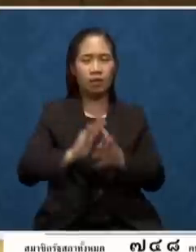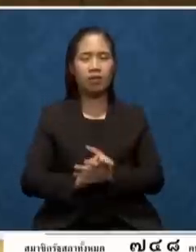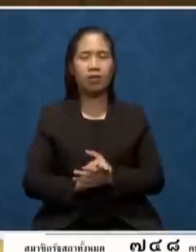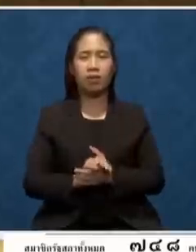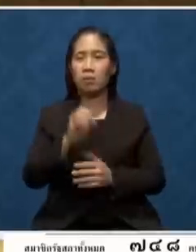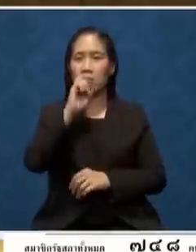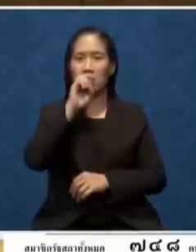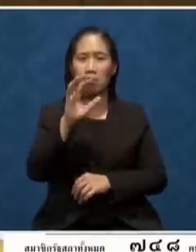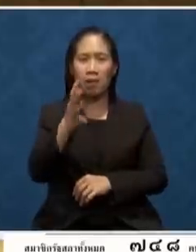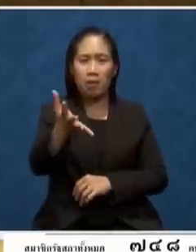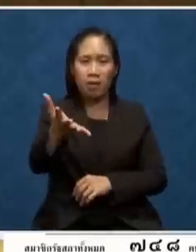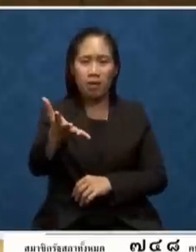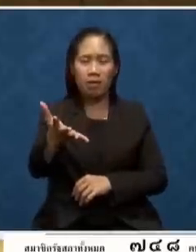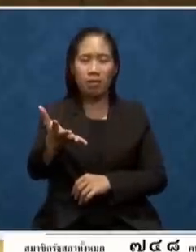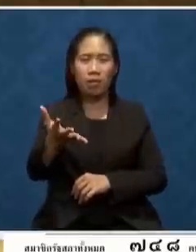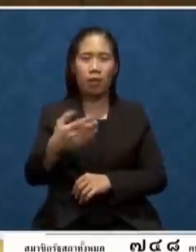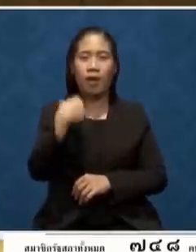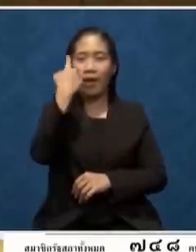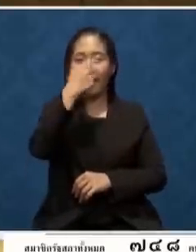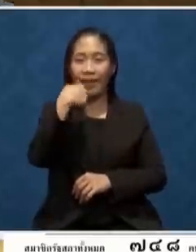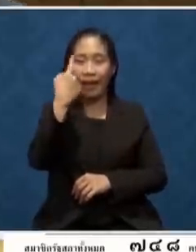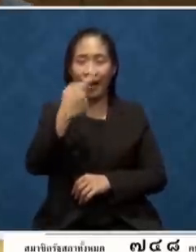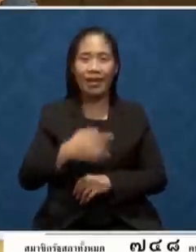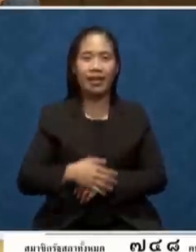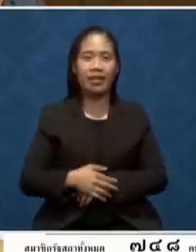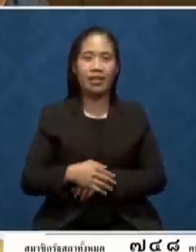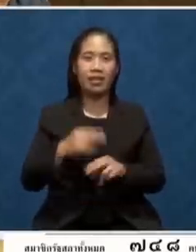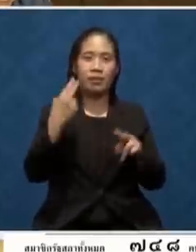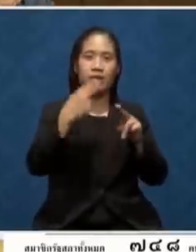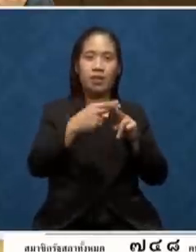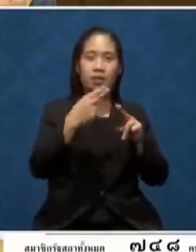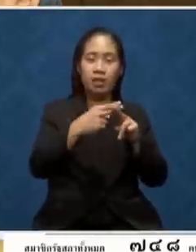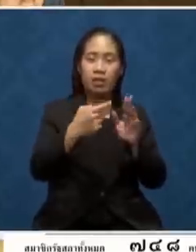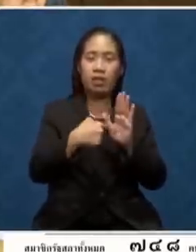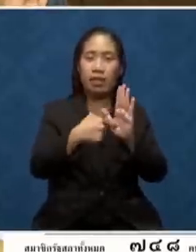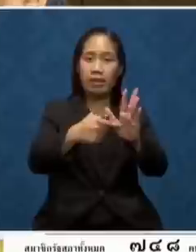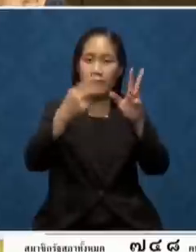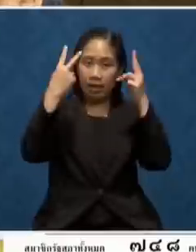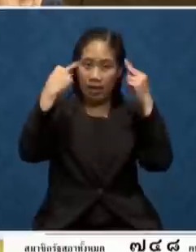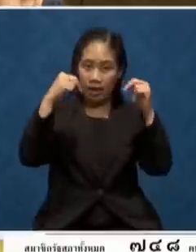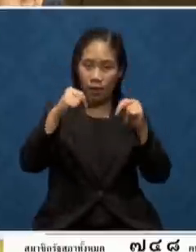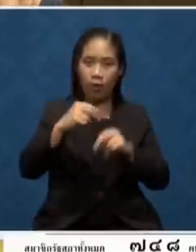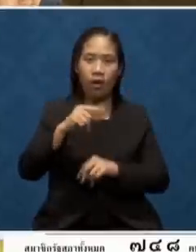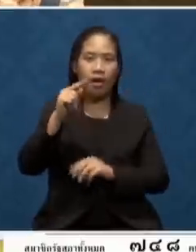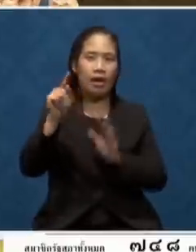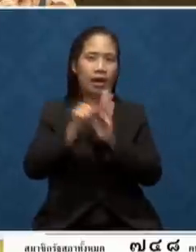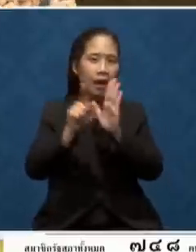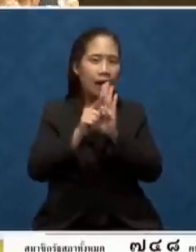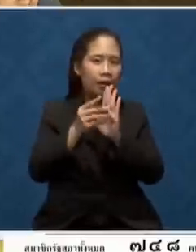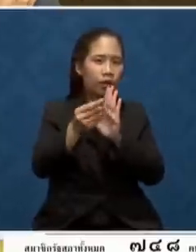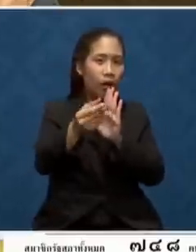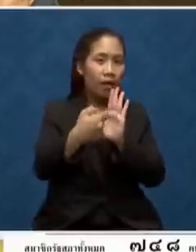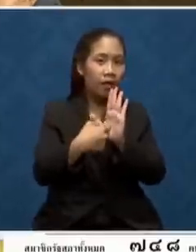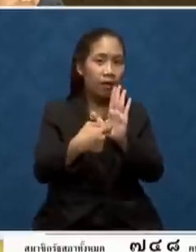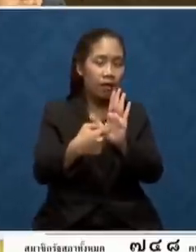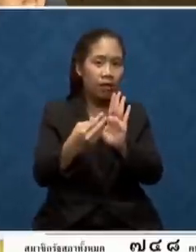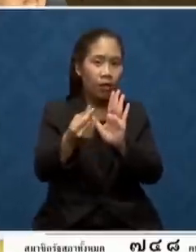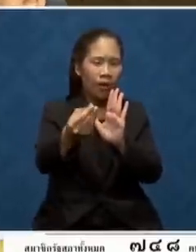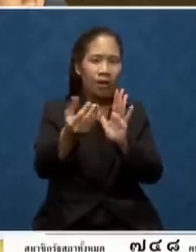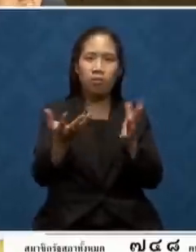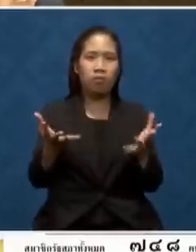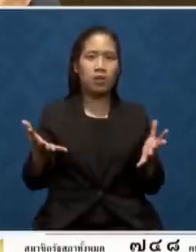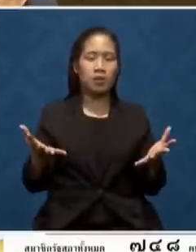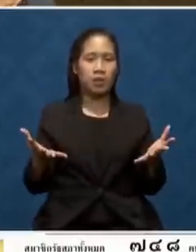candidateคนไหนได้รับการเสนอชื่อได้กี่ครั้งถ้าจะใช้กติกากันว่าเสนอแล้ว